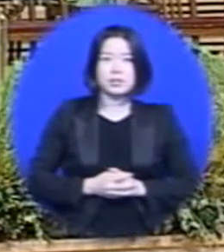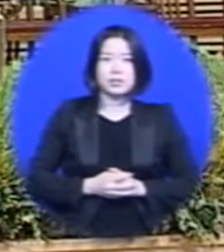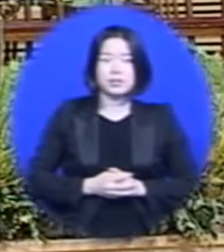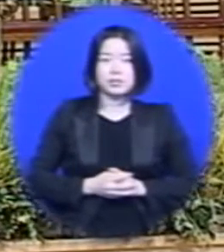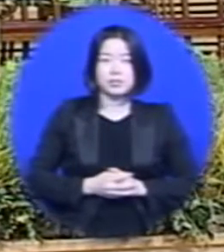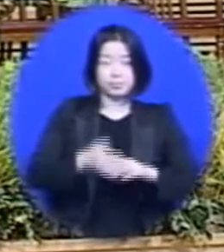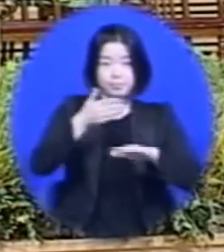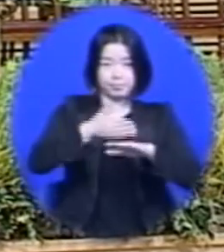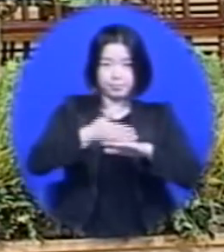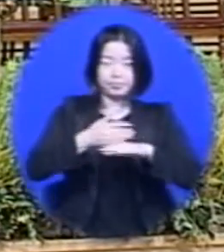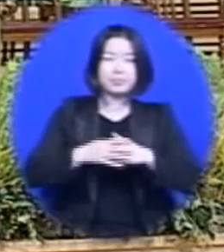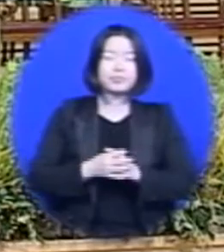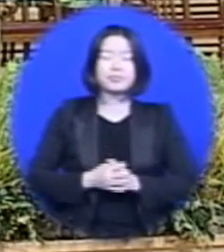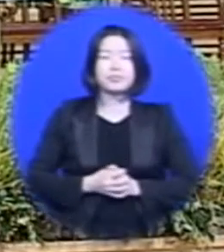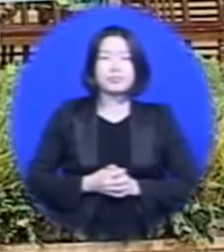감사합니다.